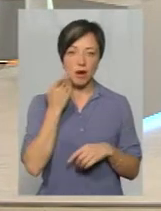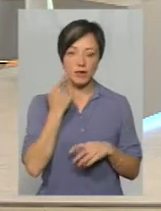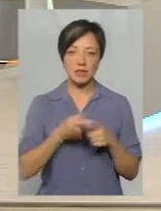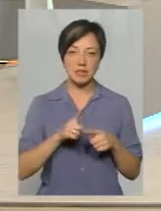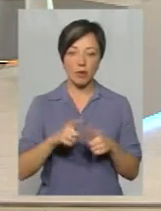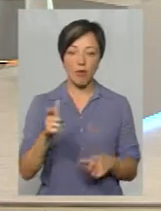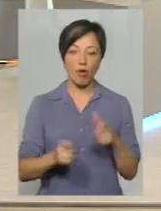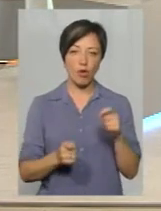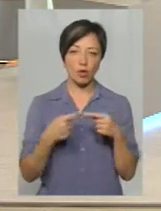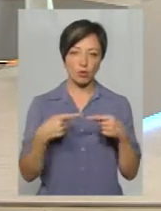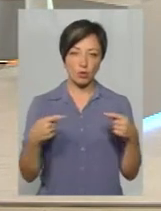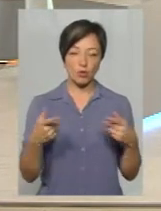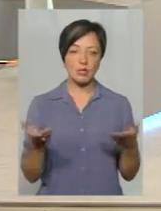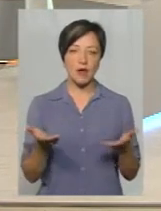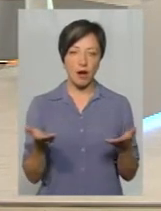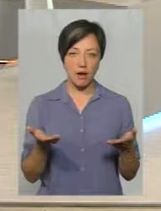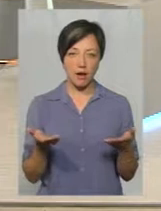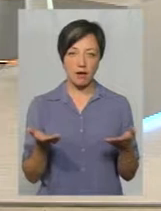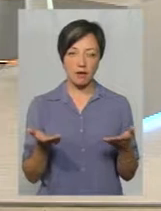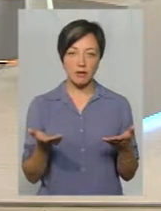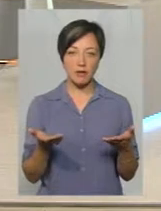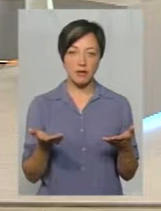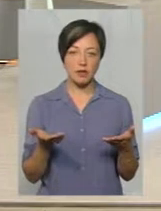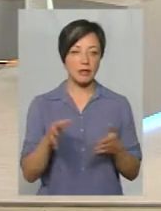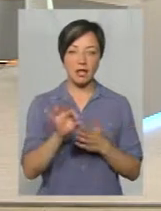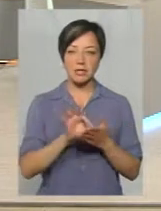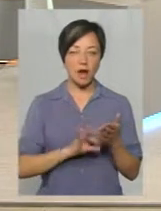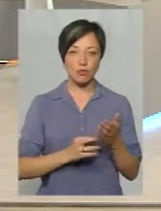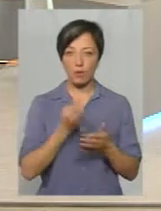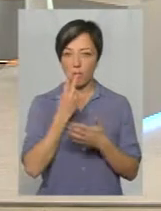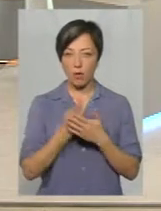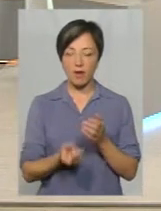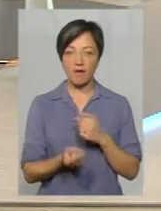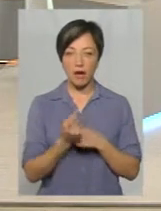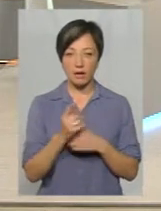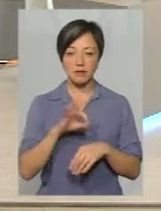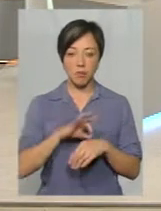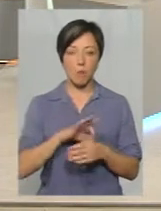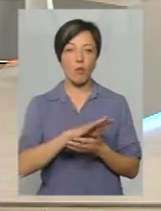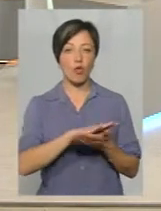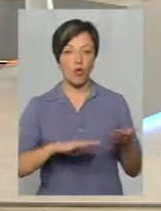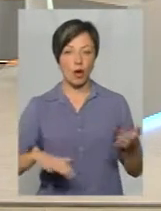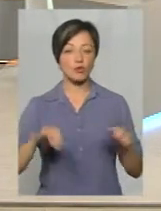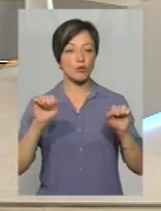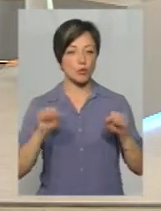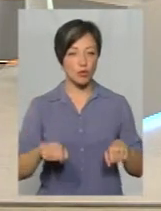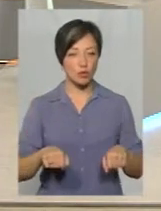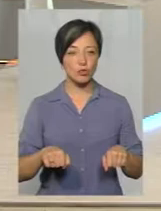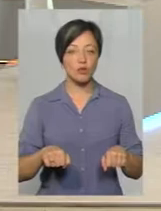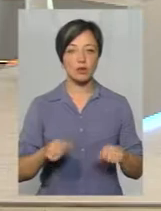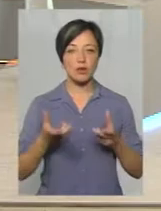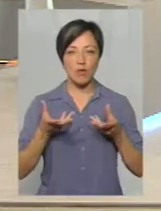це молочна продукція, яка якби не зразу проявляється клініка, але в подальшому можуть йти